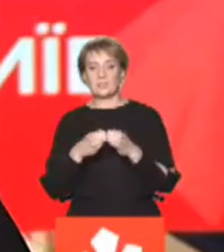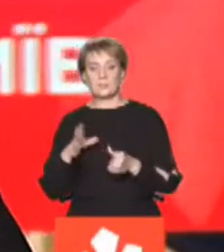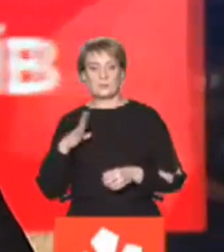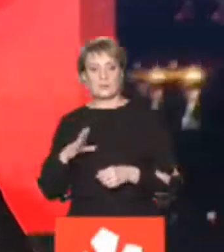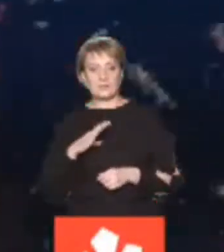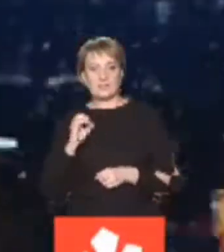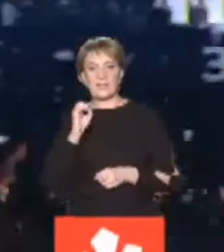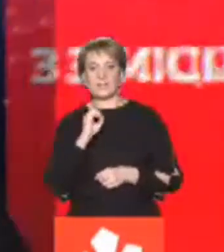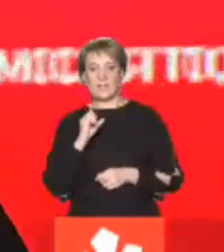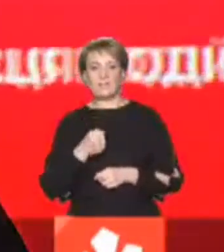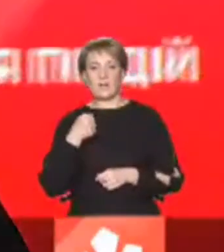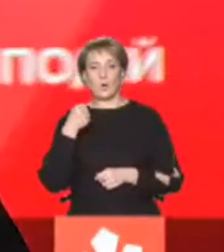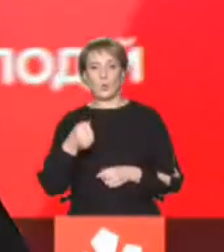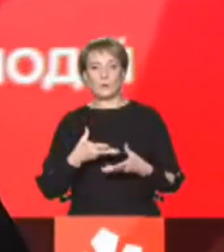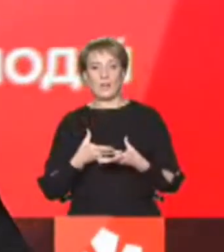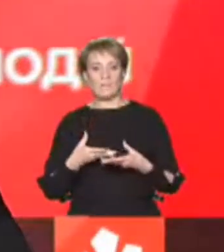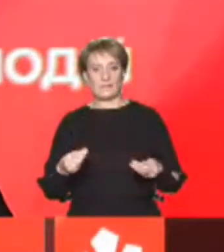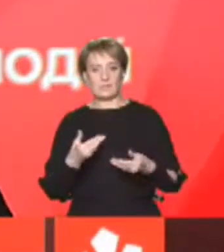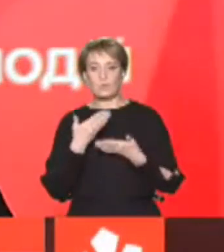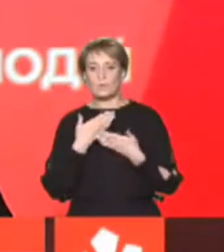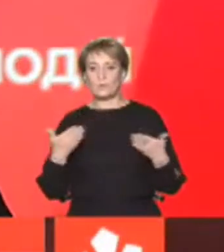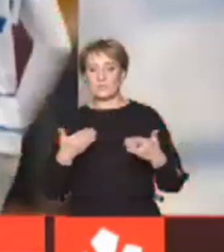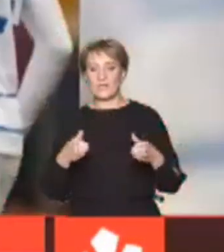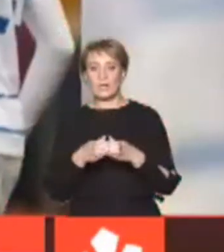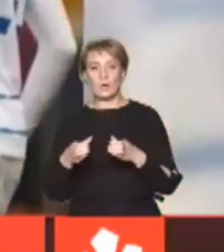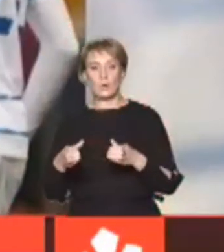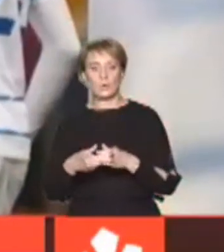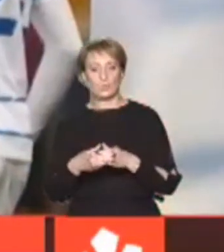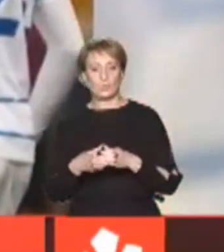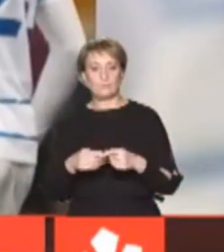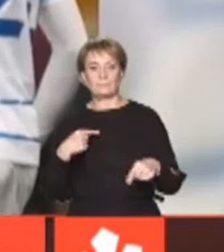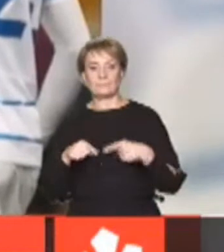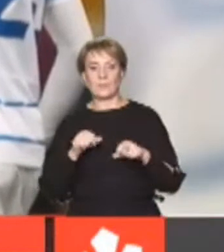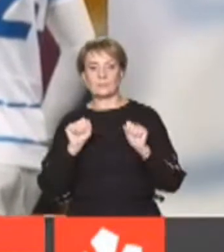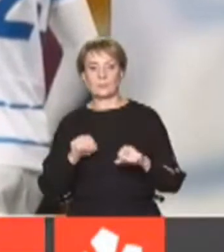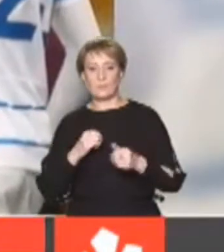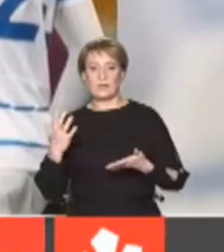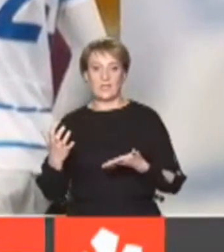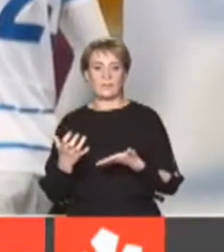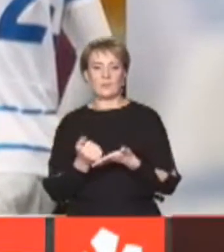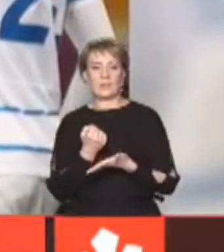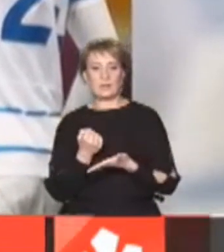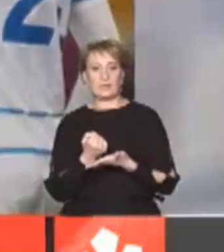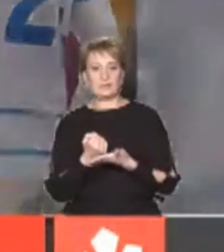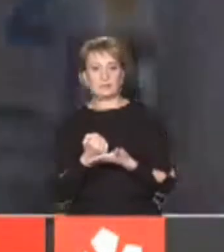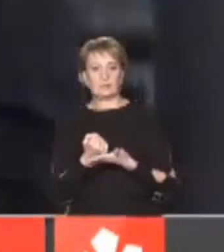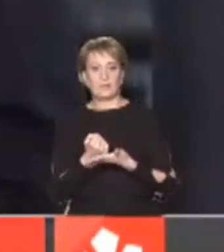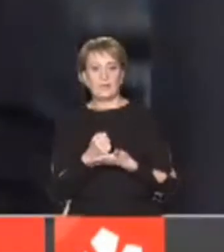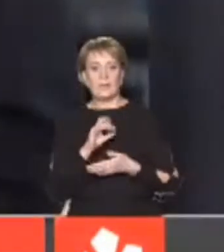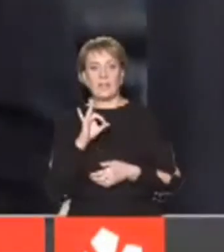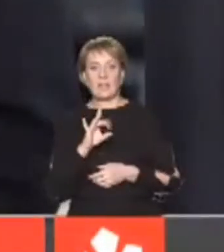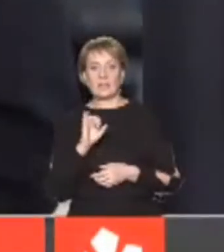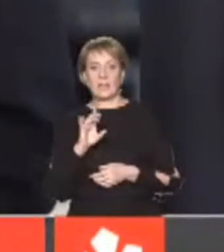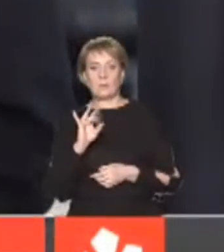Єврокубкова весна. Підопічні Мірчі Луческо в останньому турі групового турніру Ліги чемпіонів зуміли обіграти угорський Ференцварош Сергія